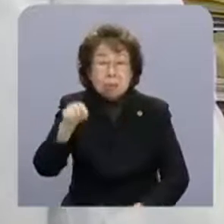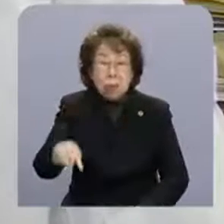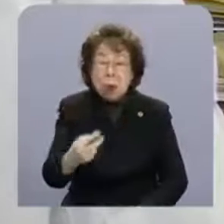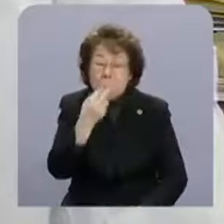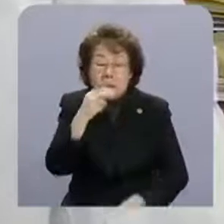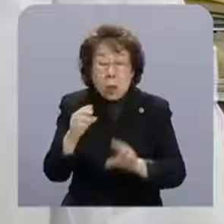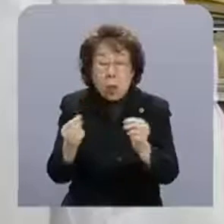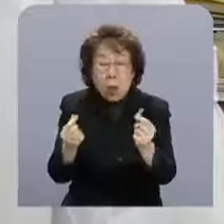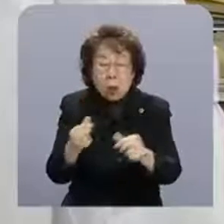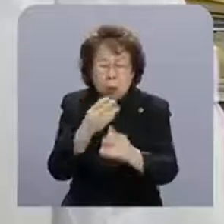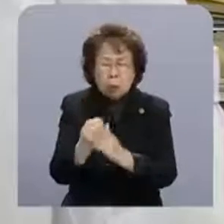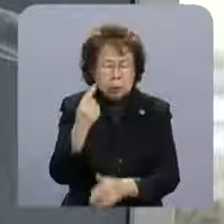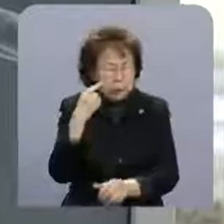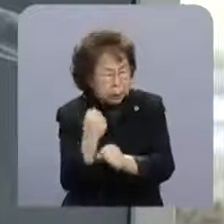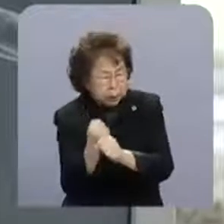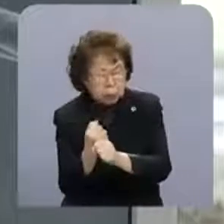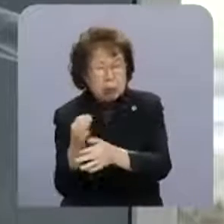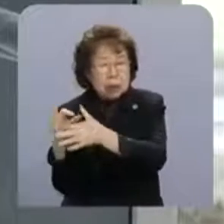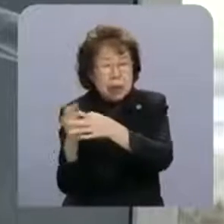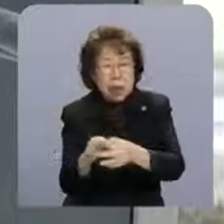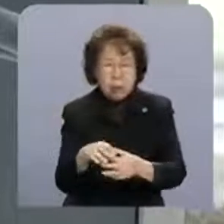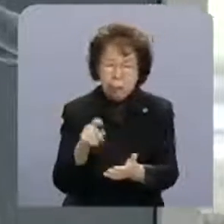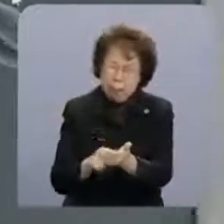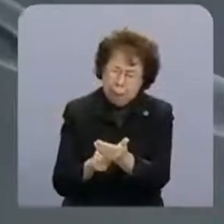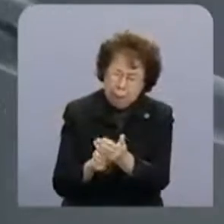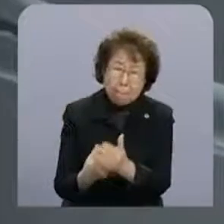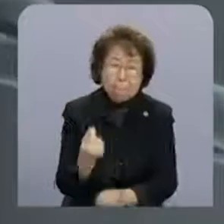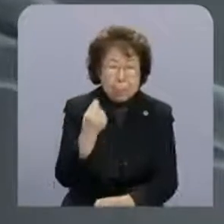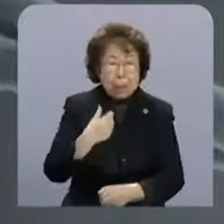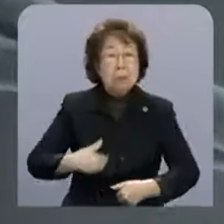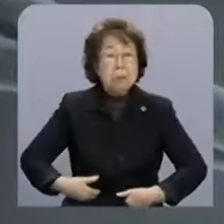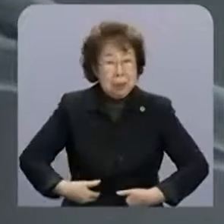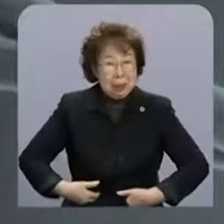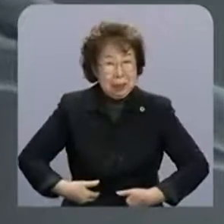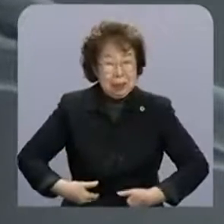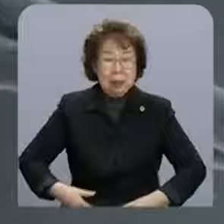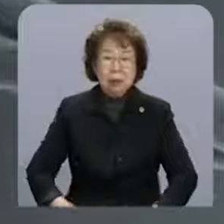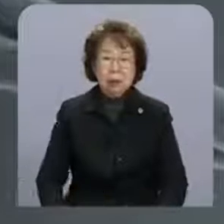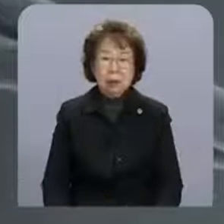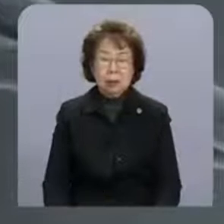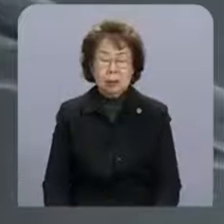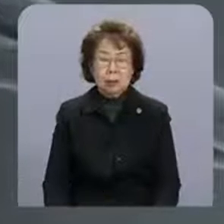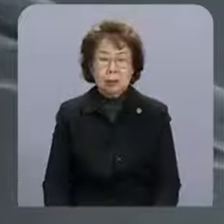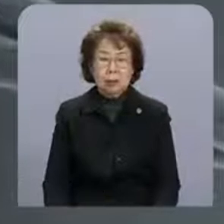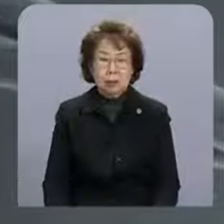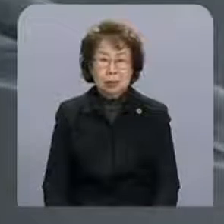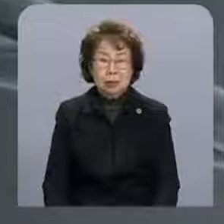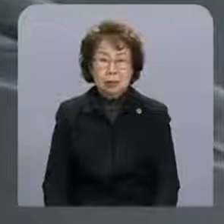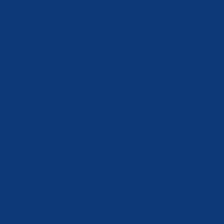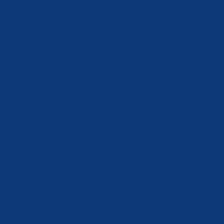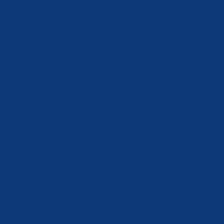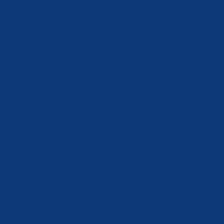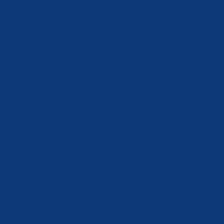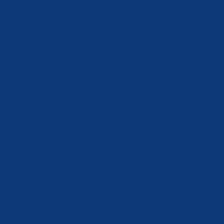성분 등에 대한 용구 조사가 시급하다 고 강조합니다 kbs 뉴스 이준석 입니다